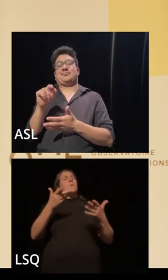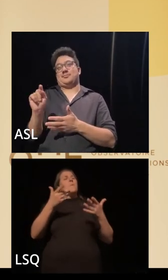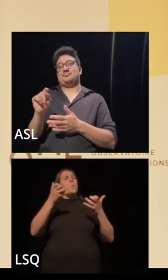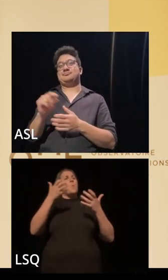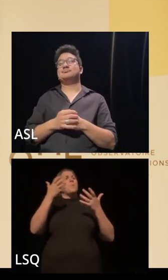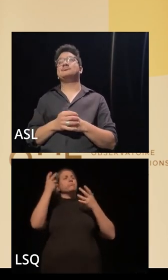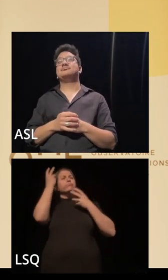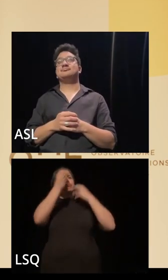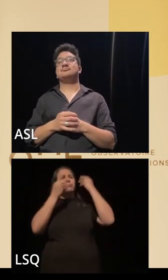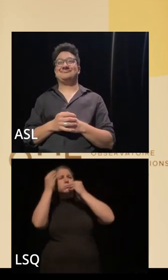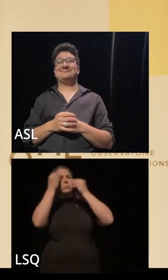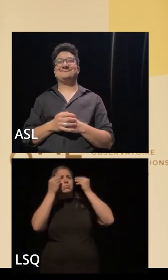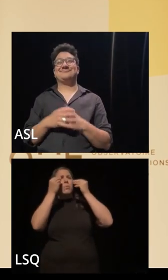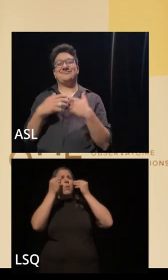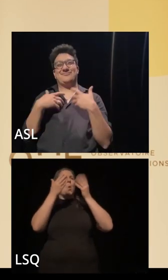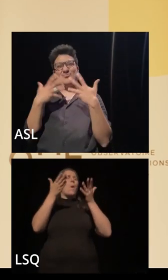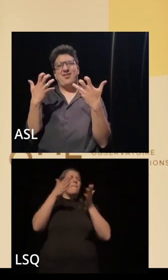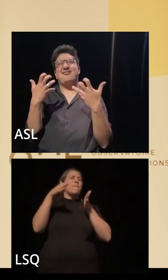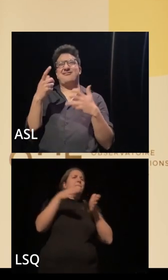sur les fleuves